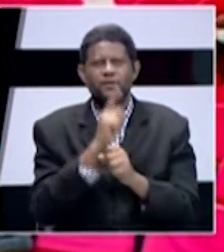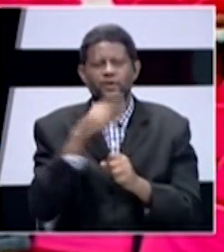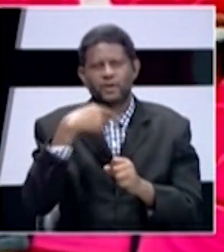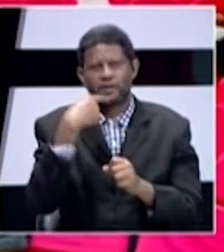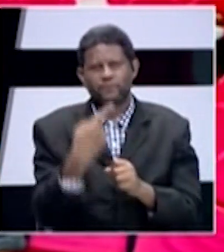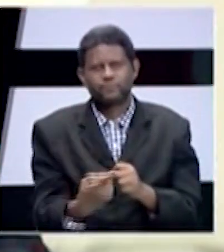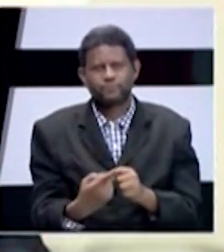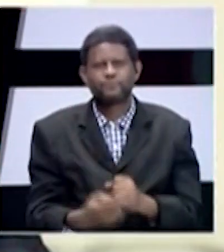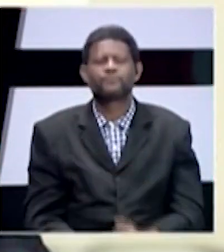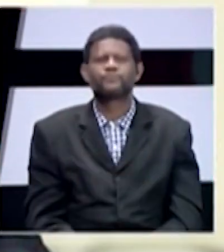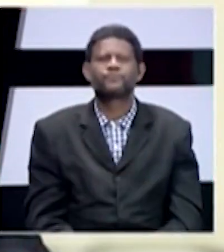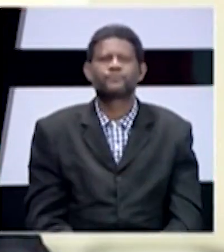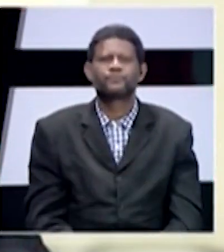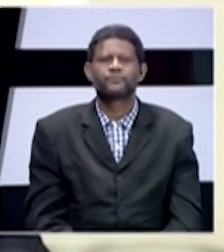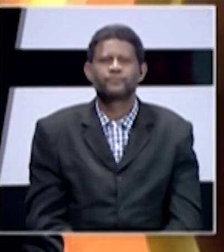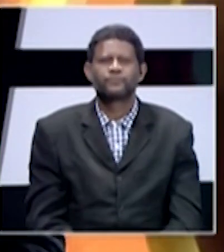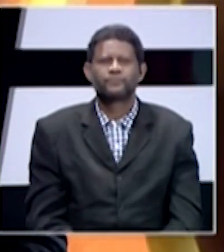ኢሎም